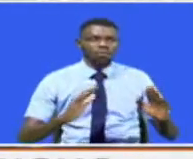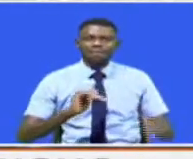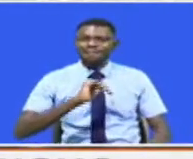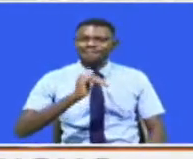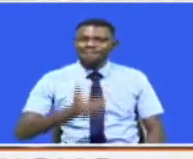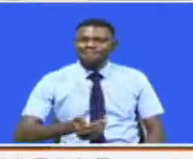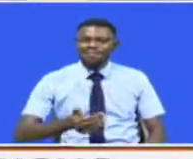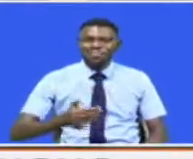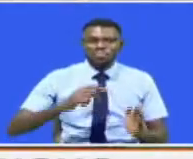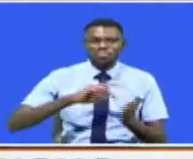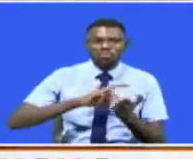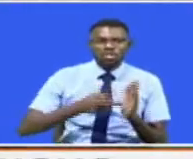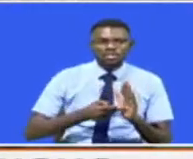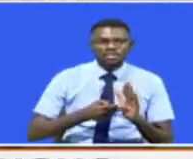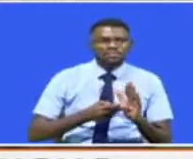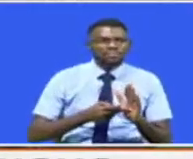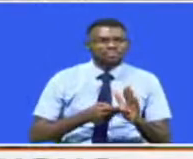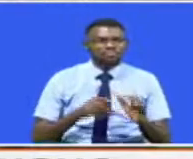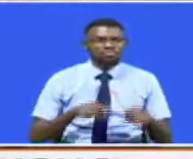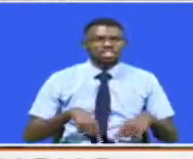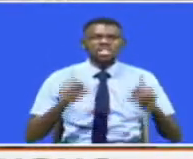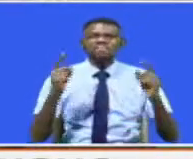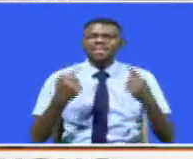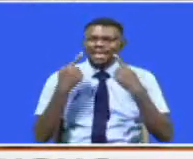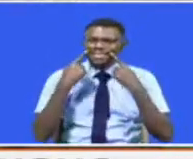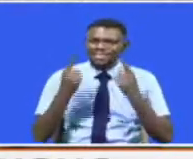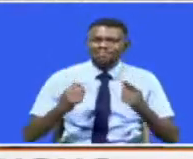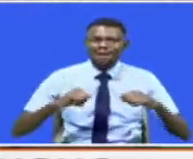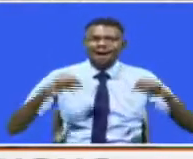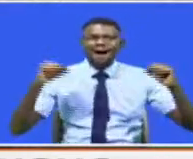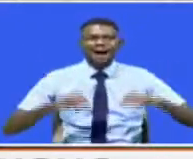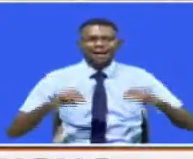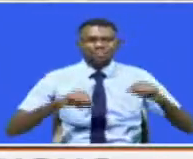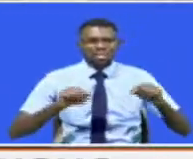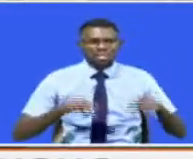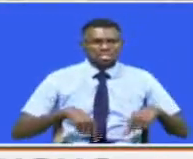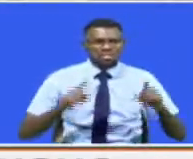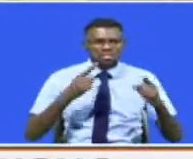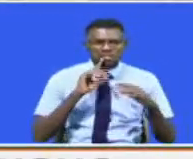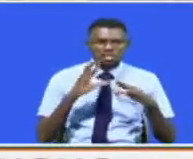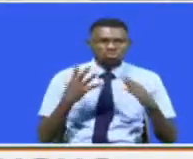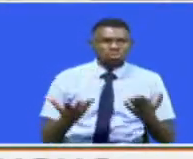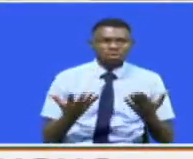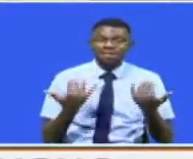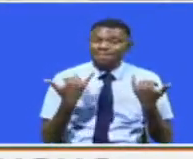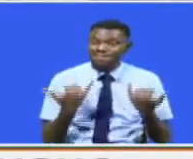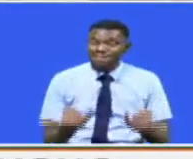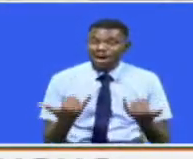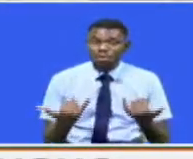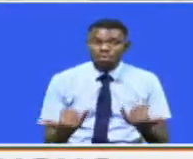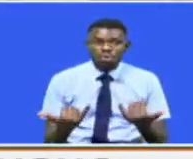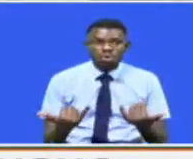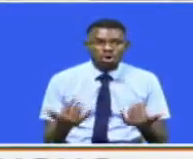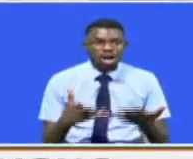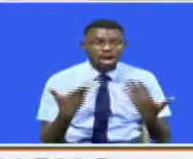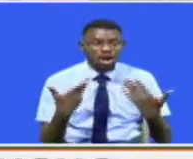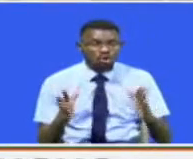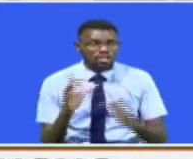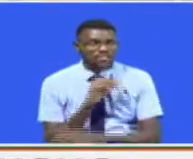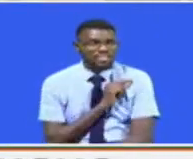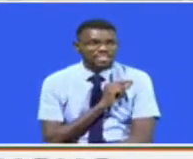planning project. Kusema eti aliona hiyo agreement akasema, lakini sasa imepotea.